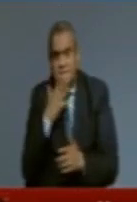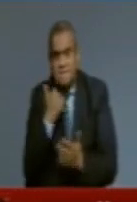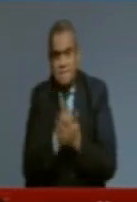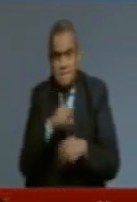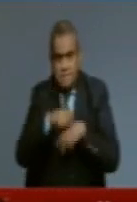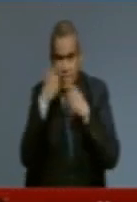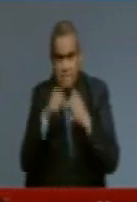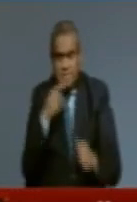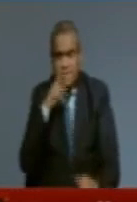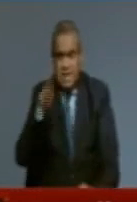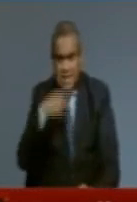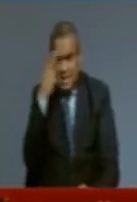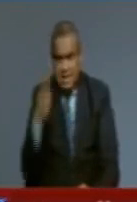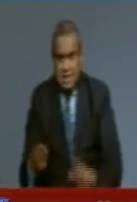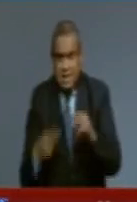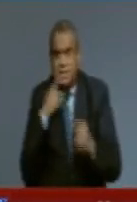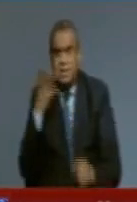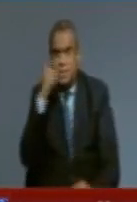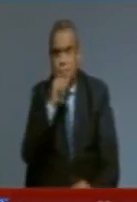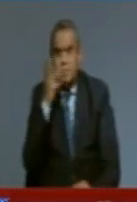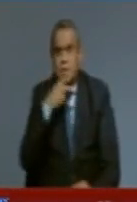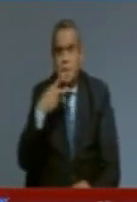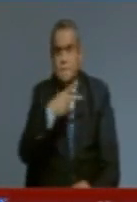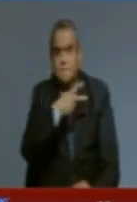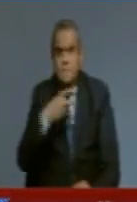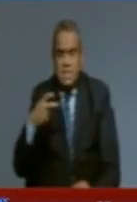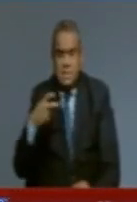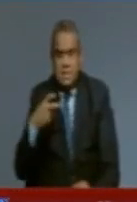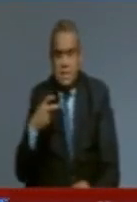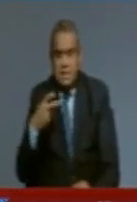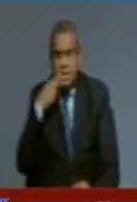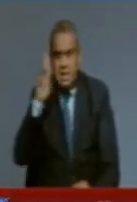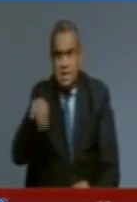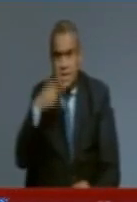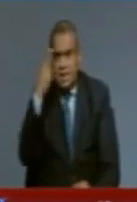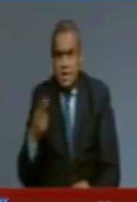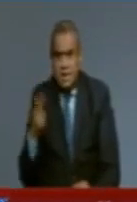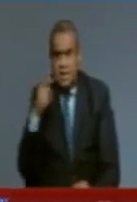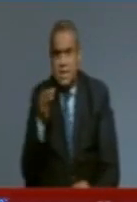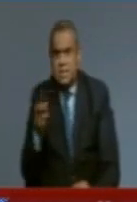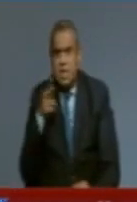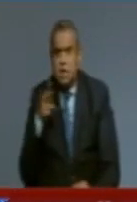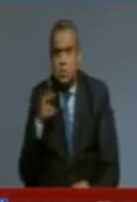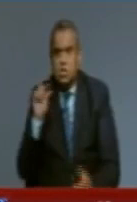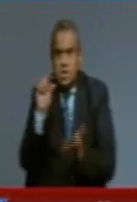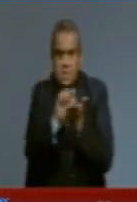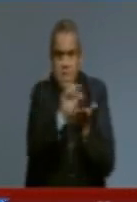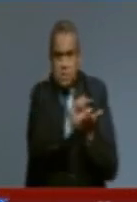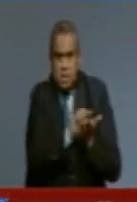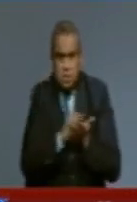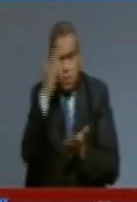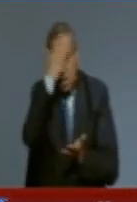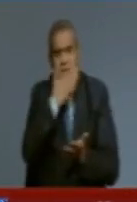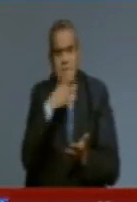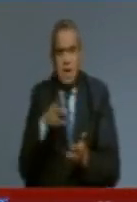للبطريركية أكثر من 200 كنيسة في 23 بلدا إفريقيا، بما